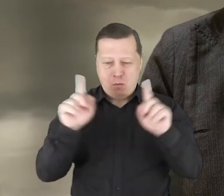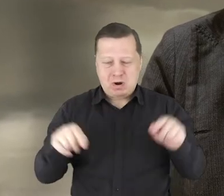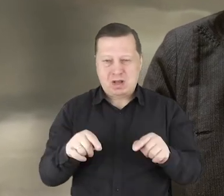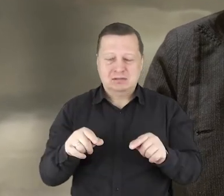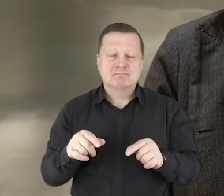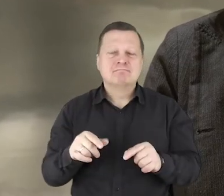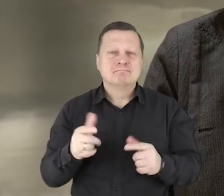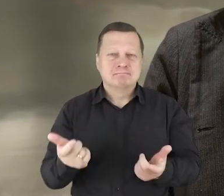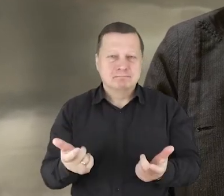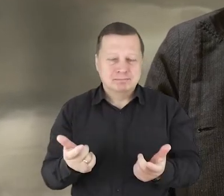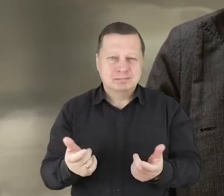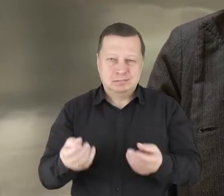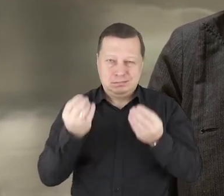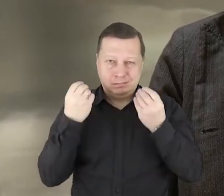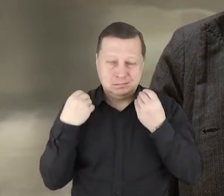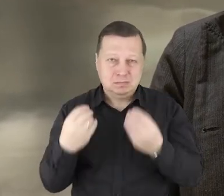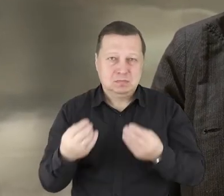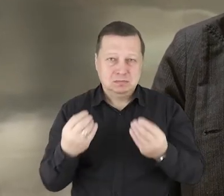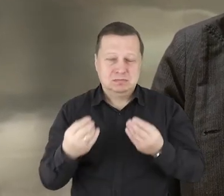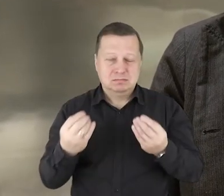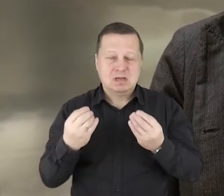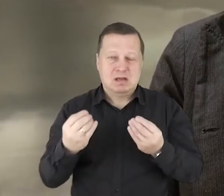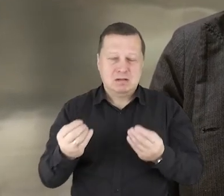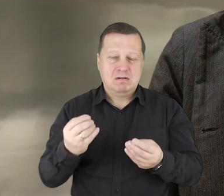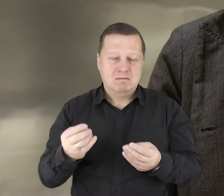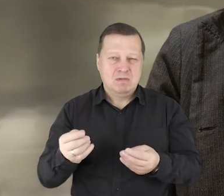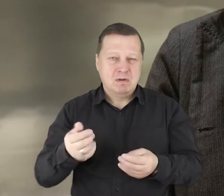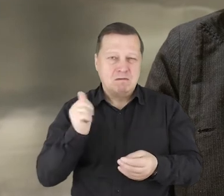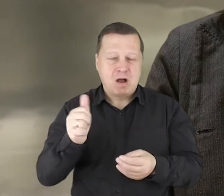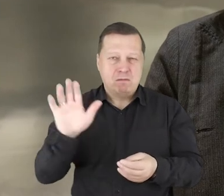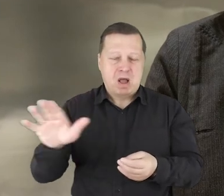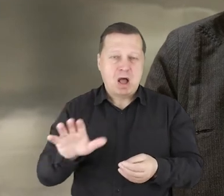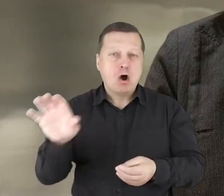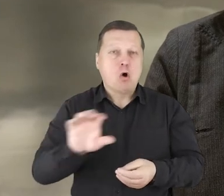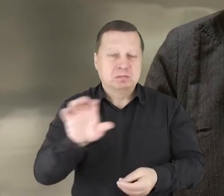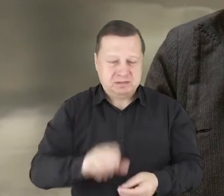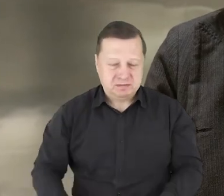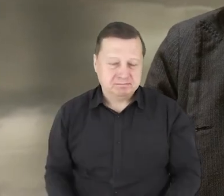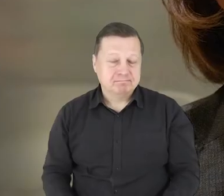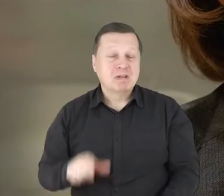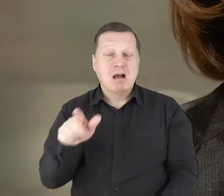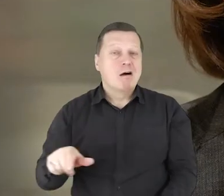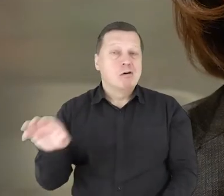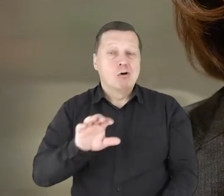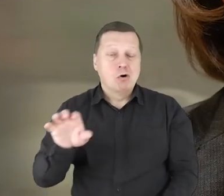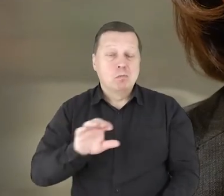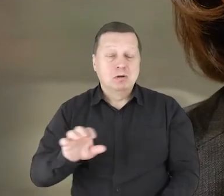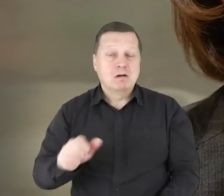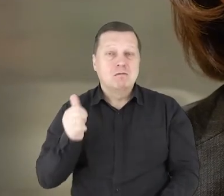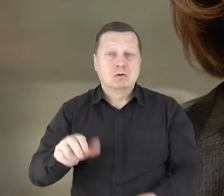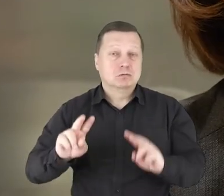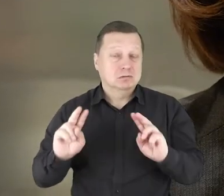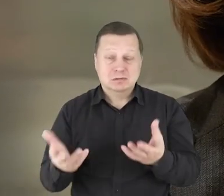pracach widać niezwykły dar obserwacji. A ten dar obserwacji przejawiał się tym,